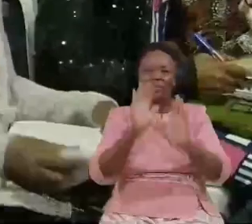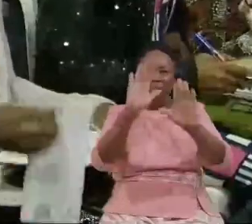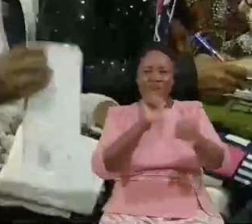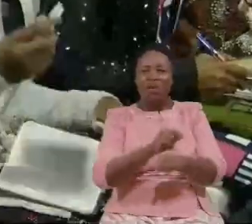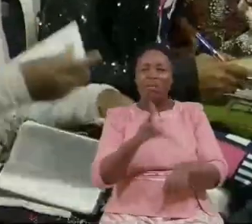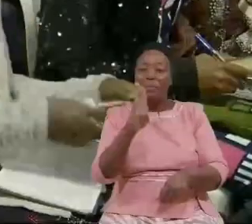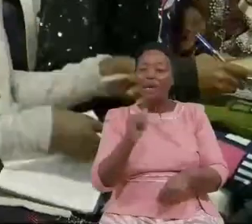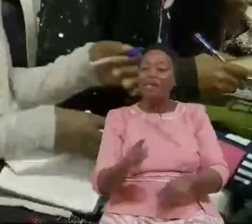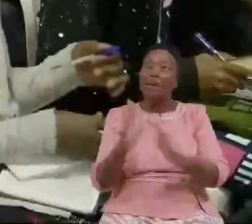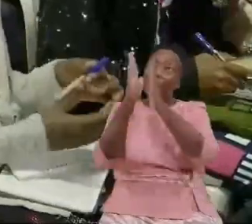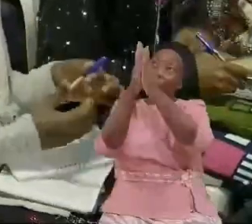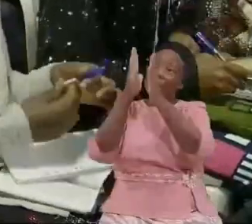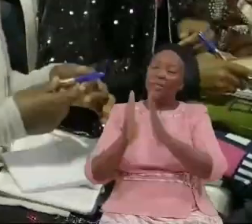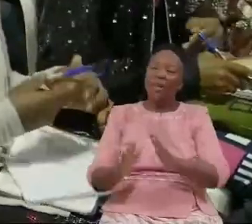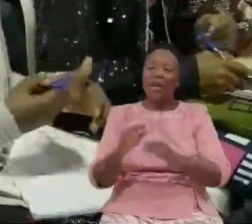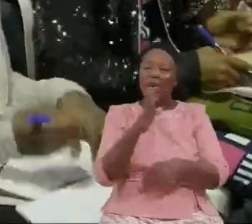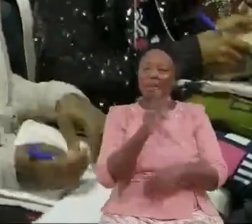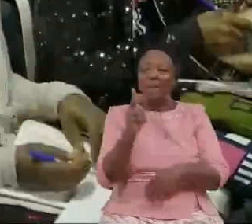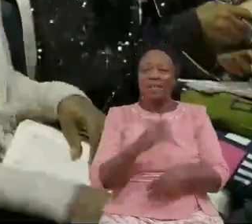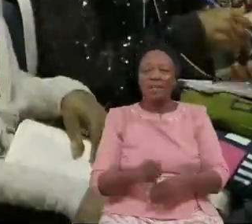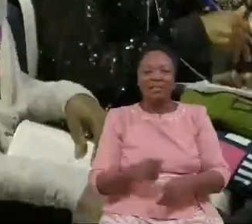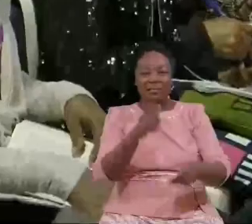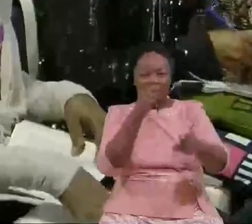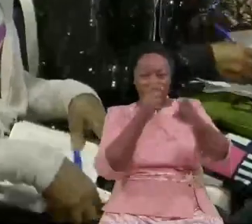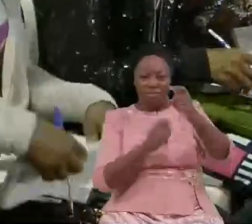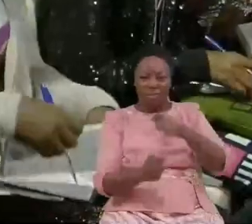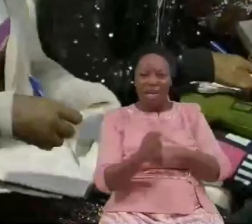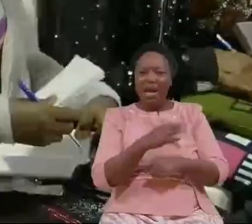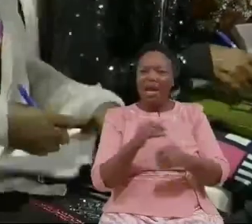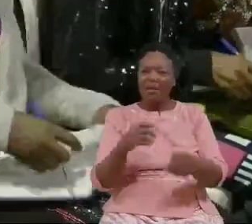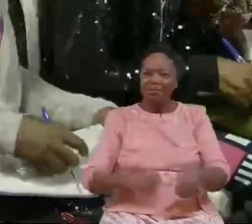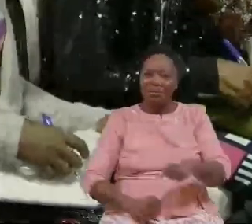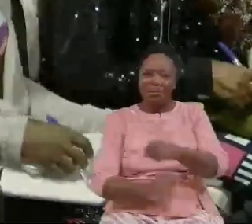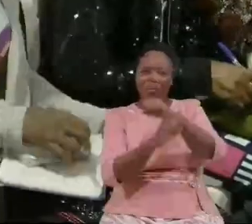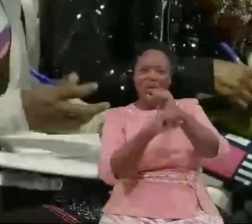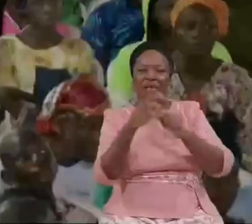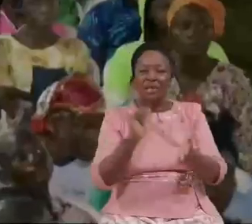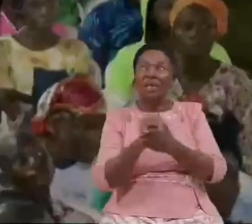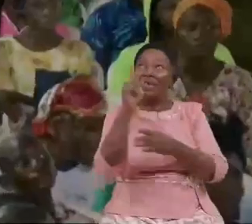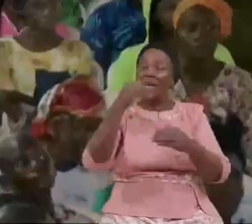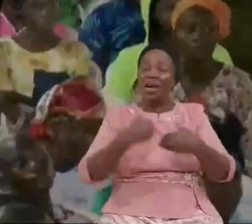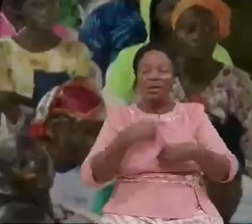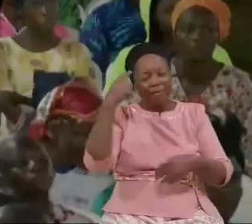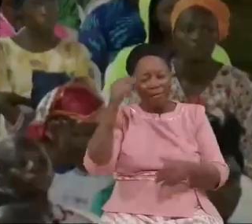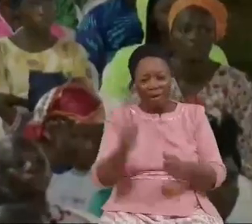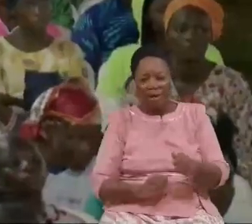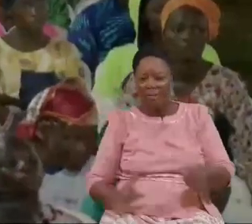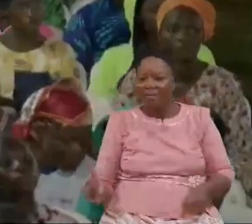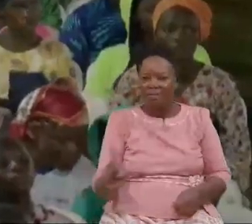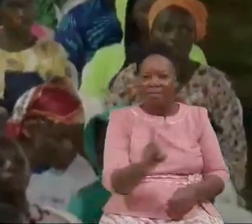l'intersection l'intervention qu'il a pour chacun Jésus